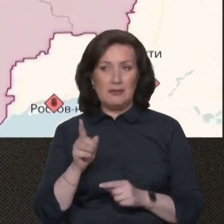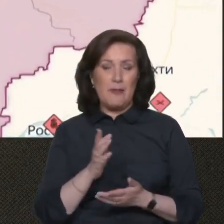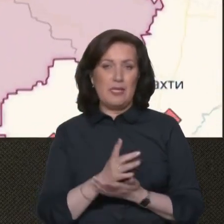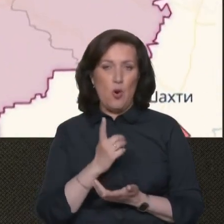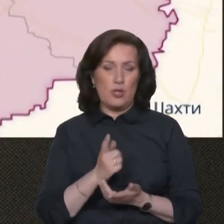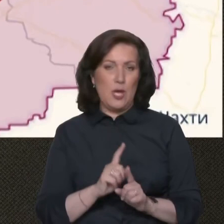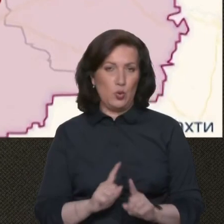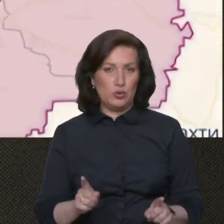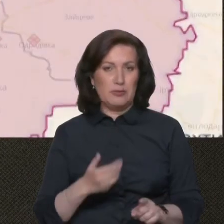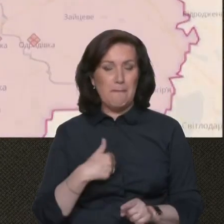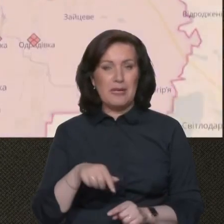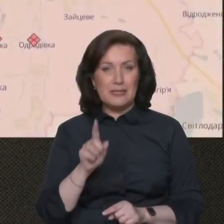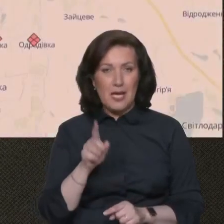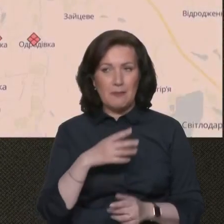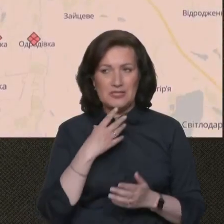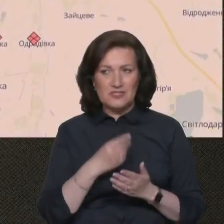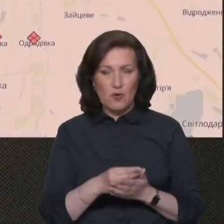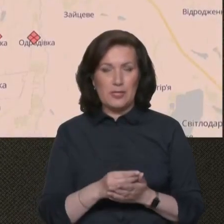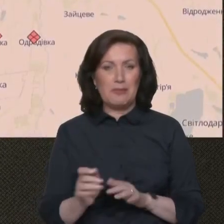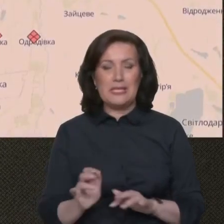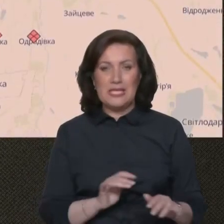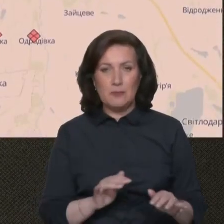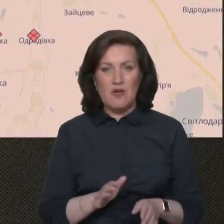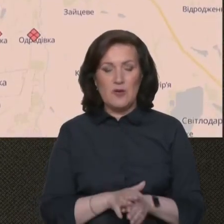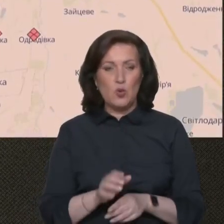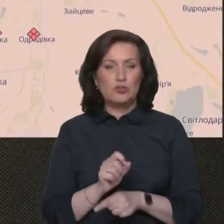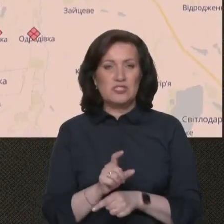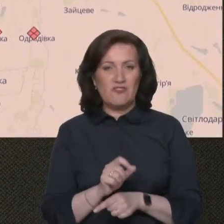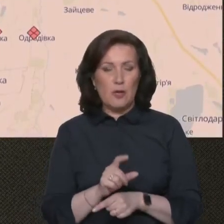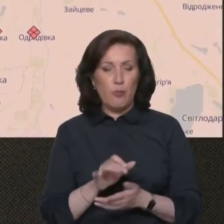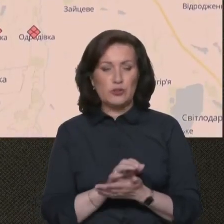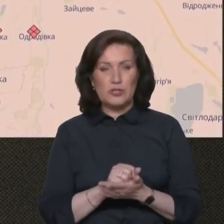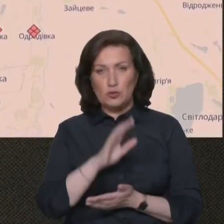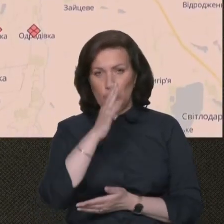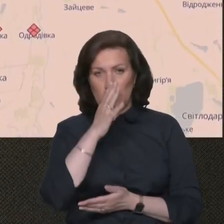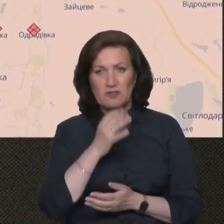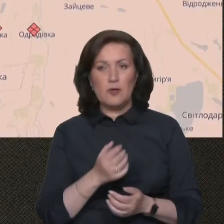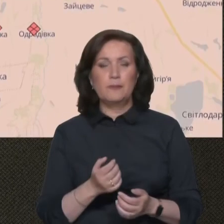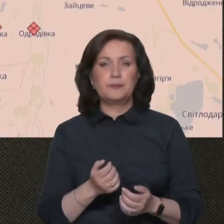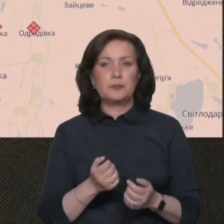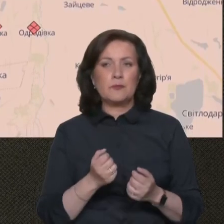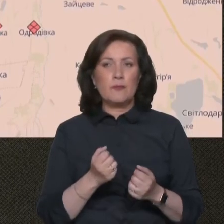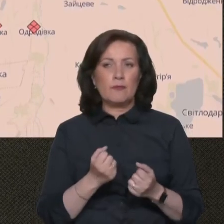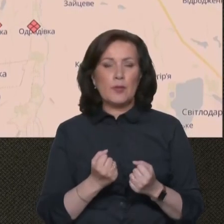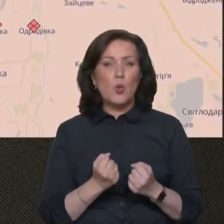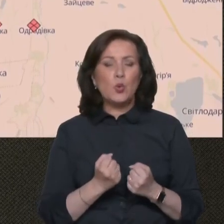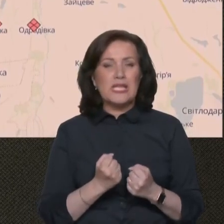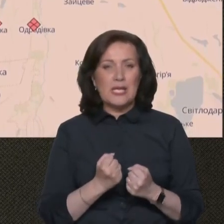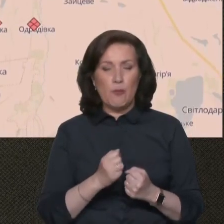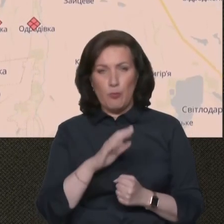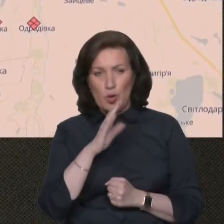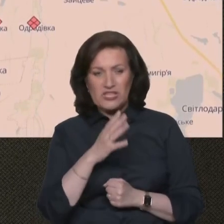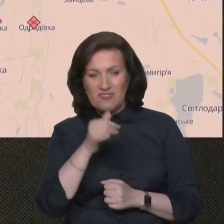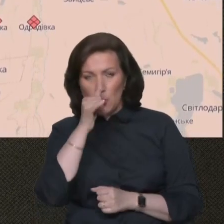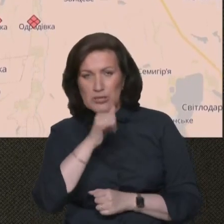одна особливість. Ми там своїми активними діями, виконуючи завдання по знищенню противника, утримуємо максимальну кількість противника, надаючи